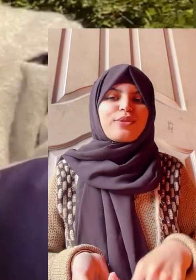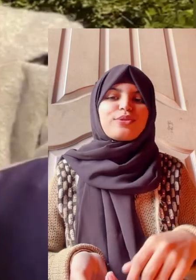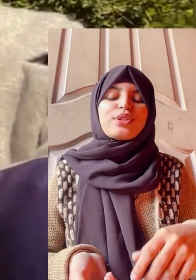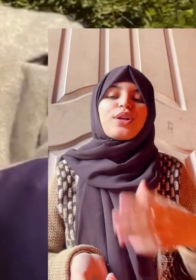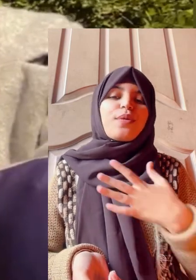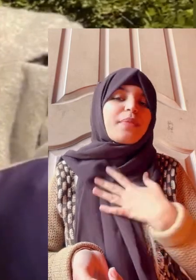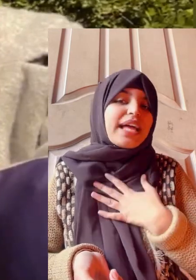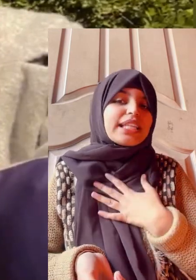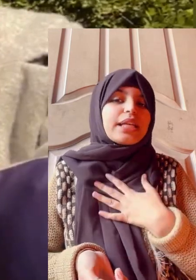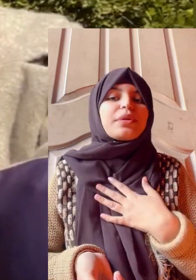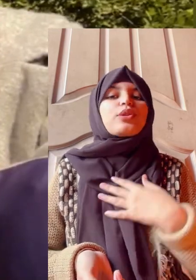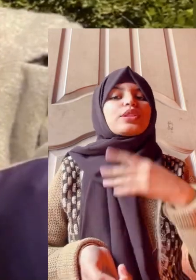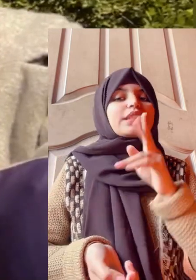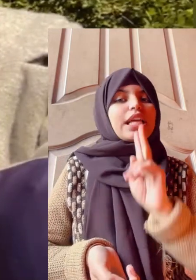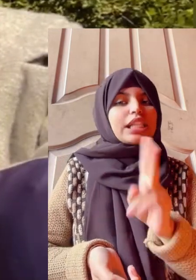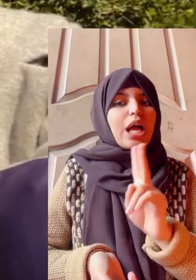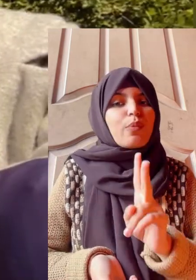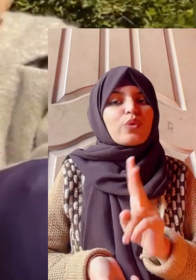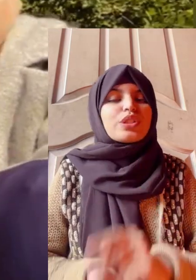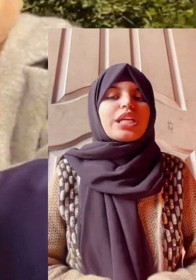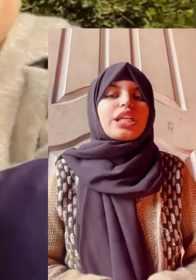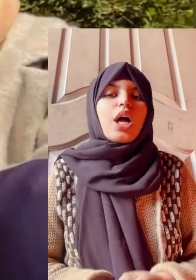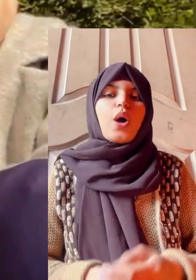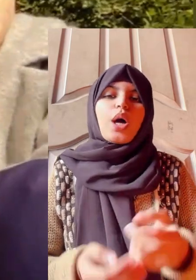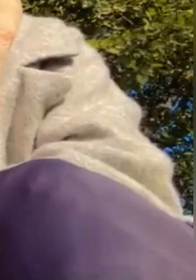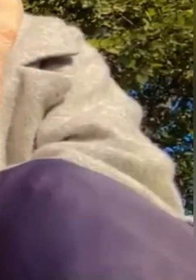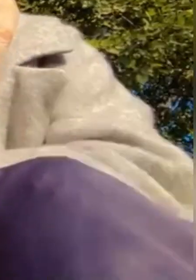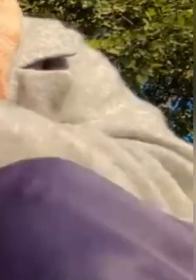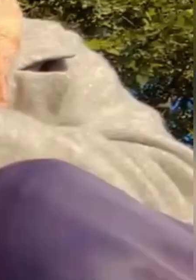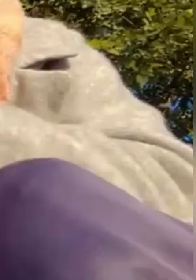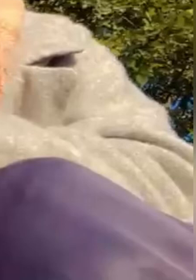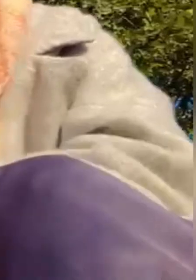करें, आप फिर से तुझे अपना नाम बताऊं।